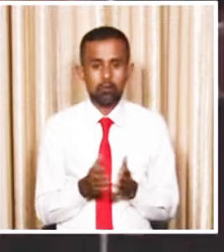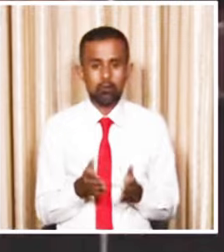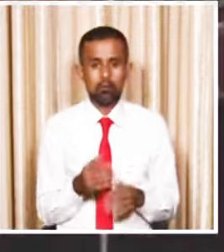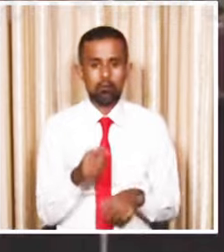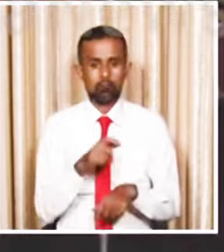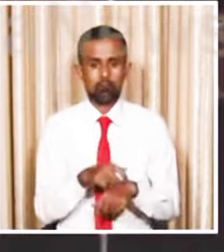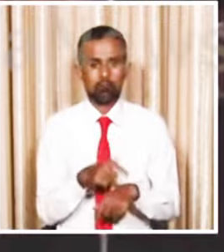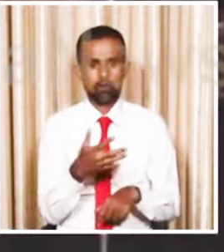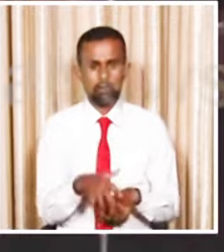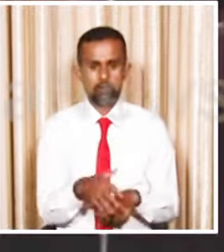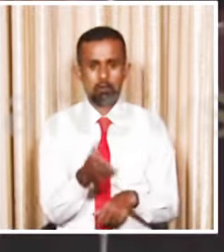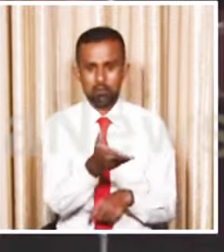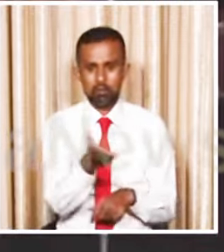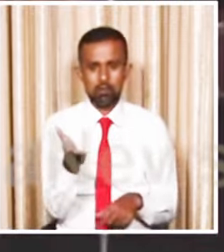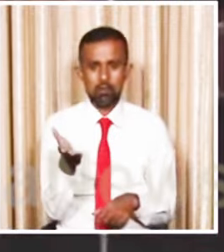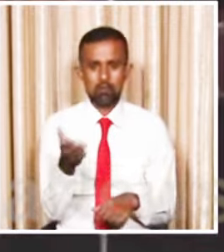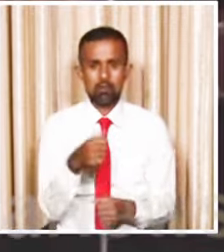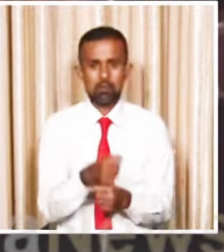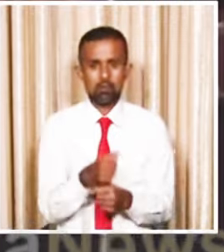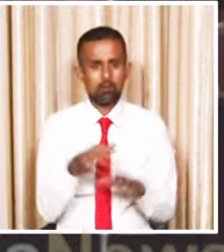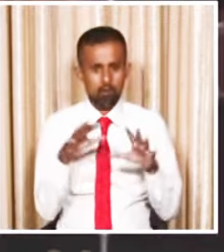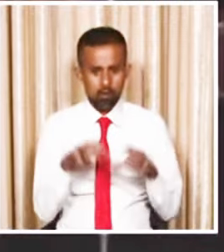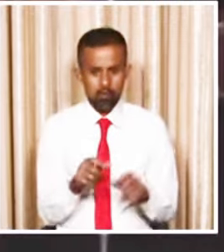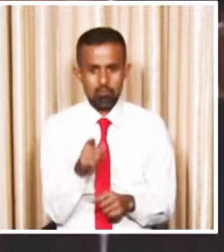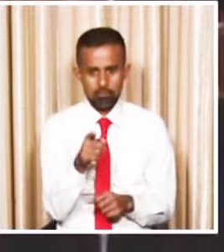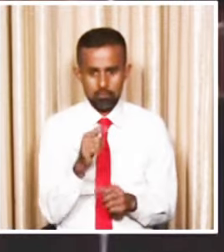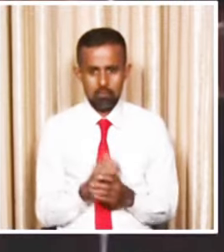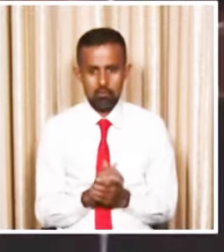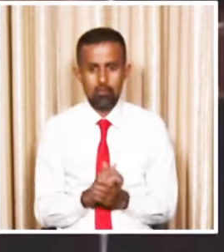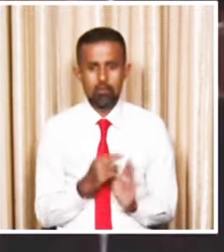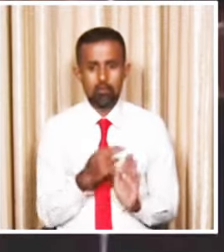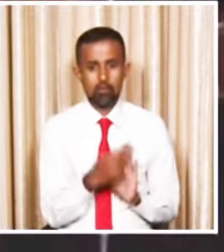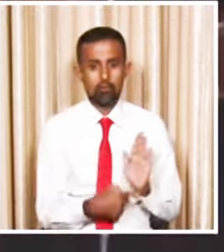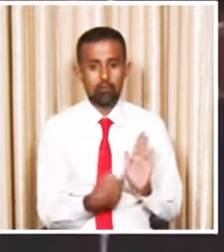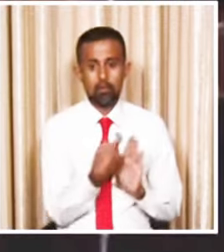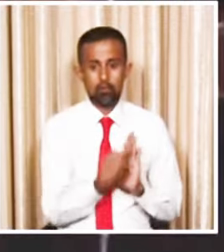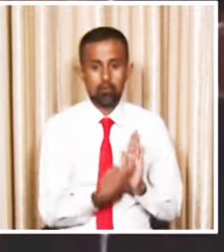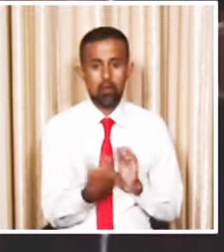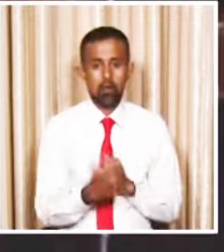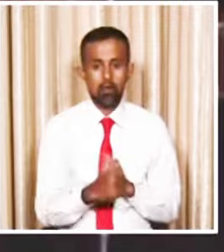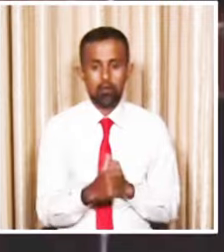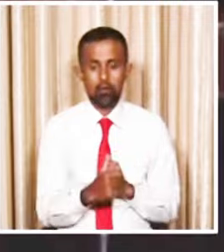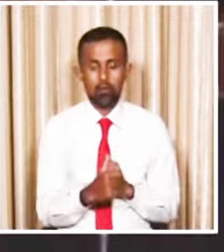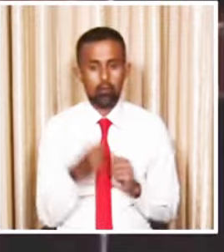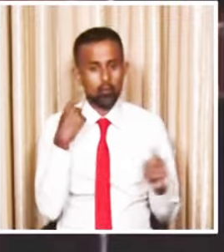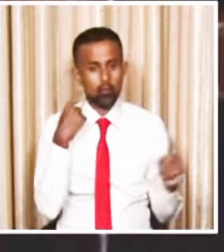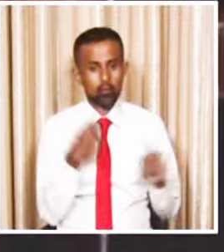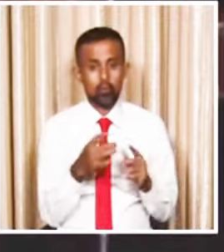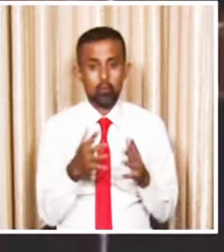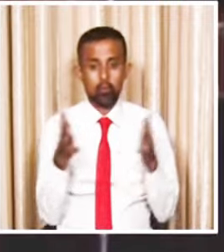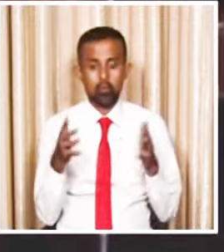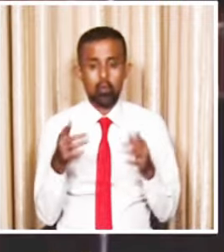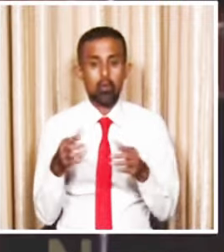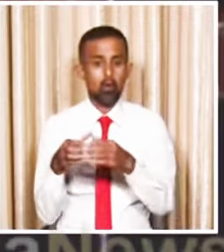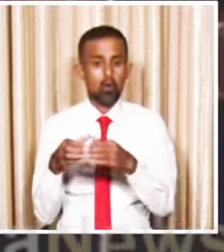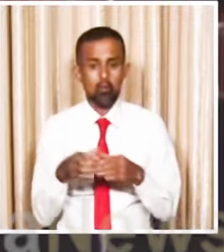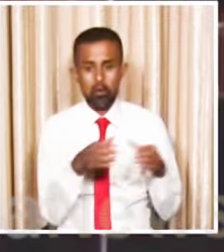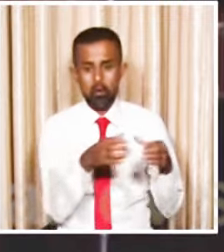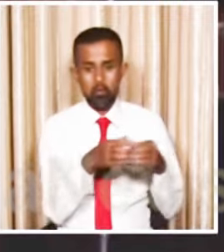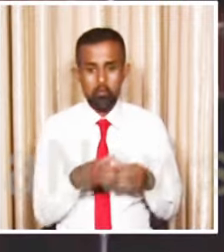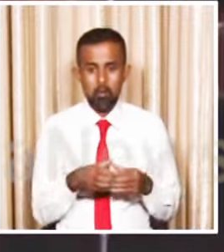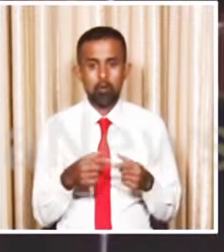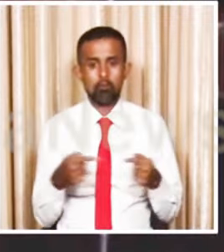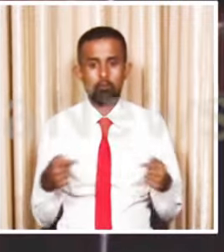අවසාන භාගයේ ඉන්න රජයකට අයිතියක් තිබෙනවද ජාතික ප්‍රතිපත්ති මාලාව සකස් කරන්න ඕනේ ඒ සම්බන්ධ පුළුල් සංවාදයක් තියෙනුනේ පක්ෂ